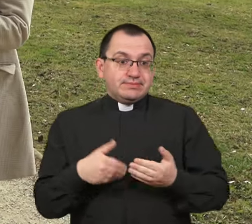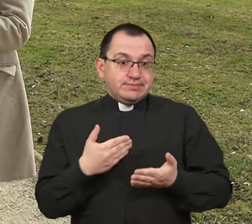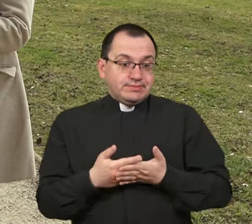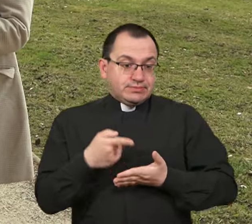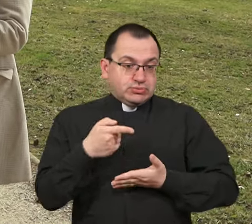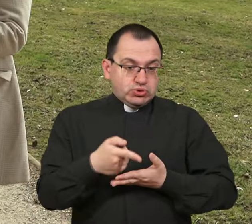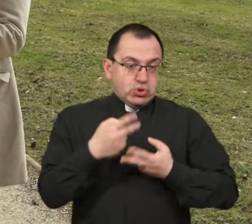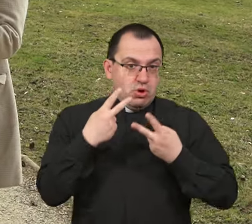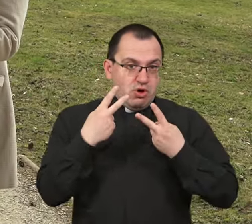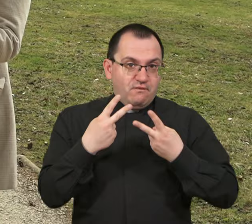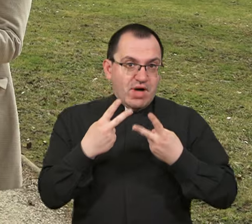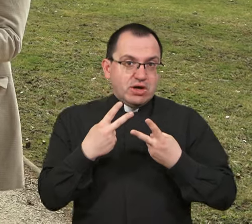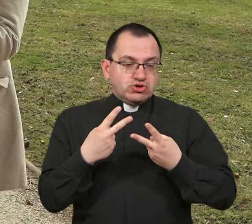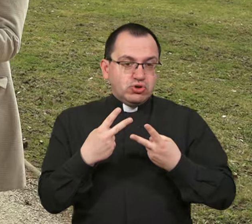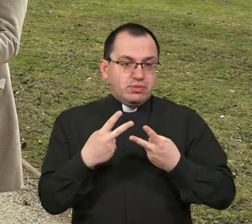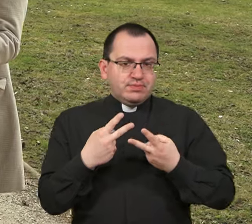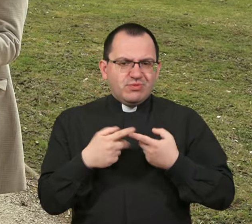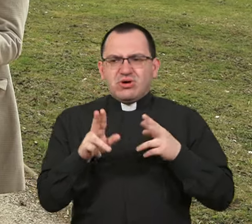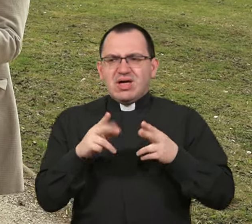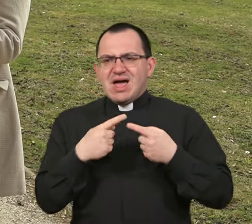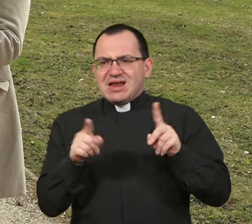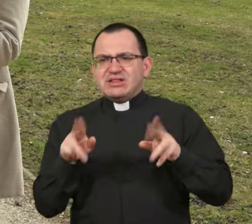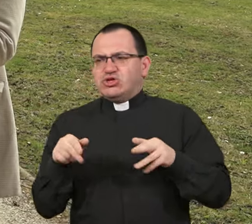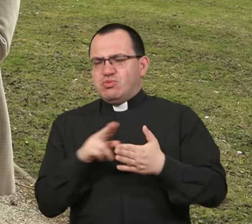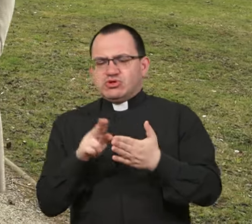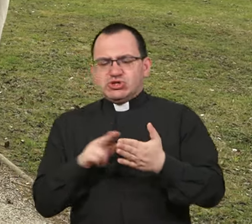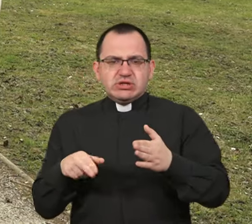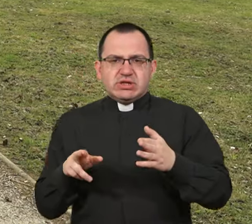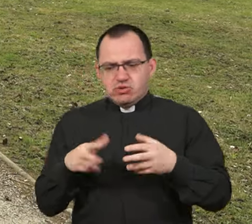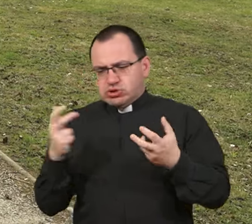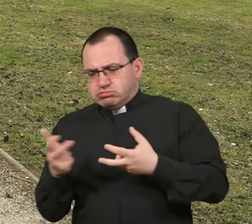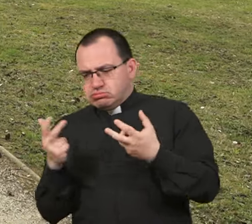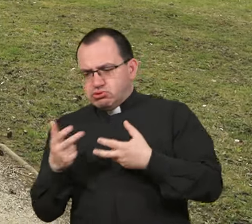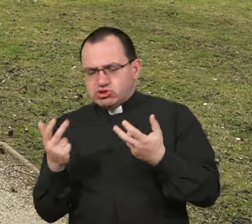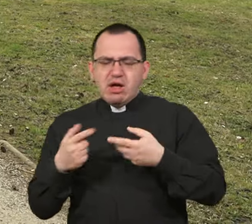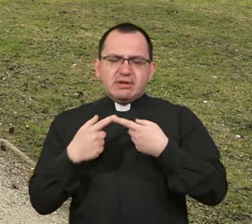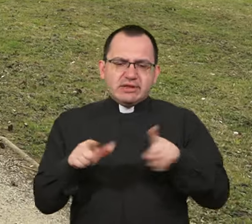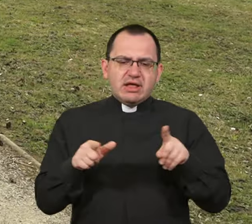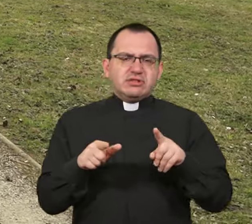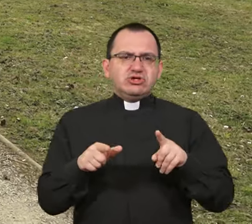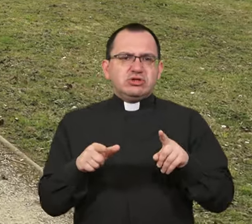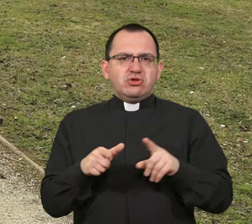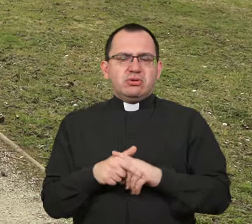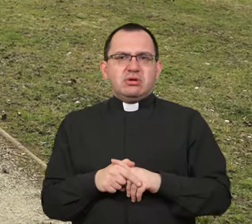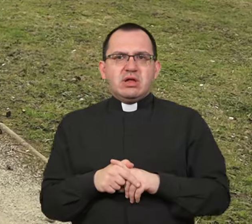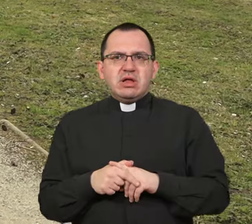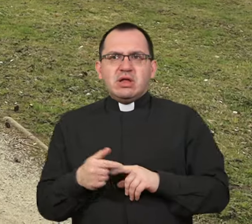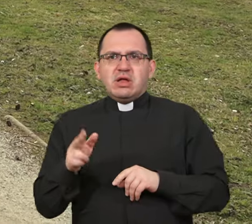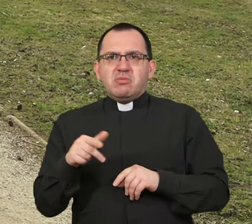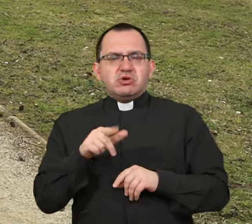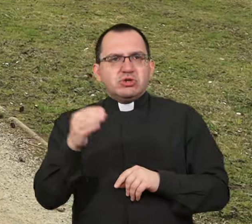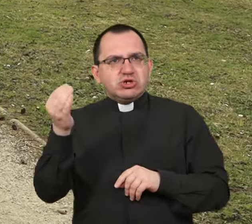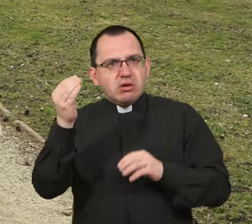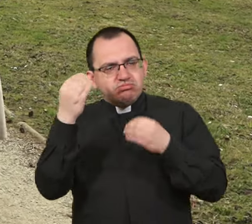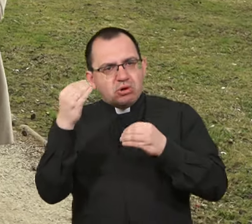taj način, zato jer ima više načina čitanja Biblije. Znači, može se proučavati na različite načine, možemo ići na homilije,